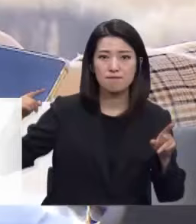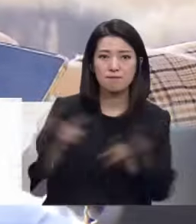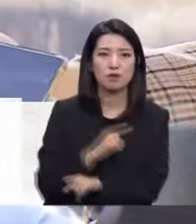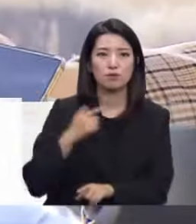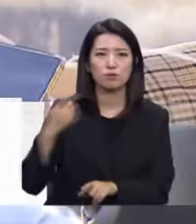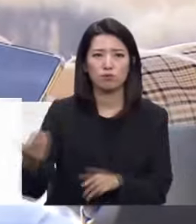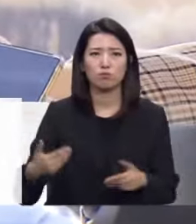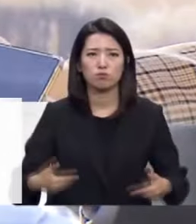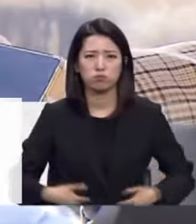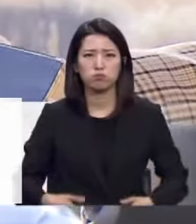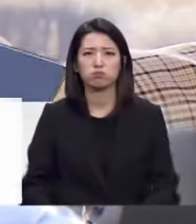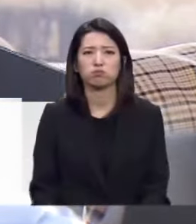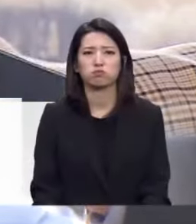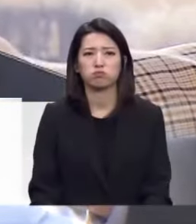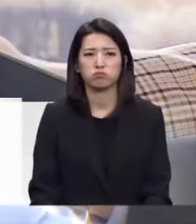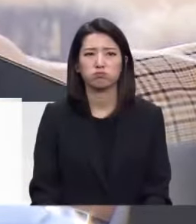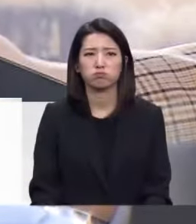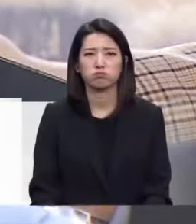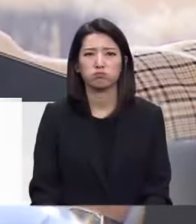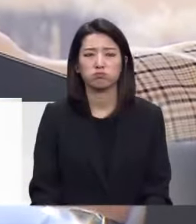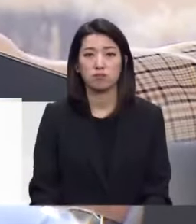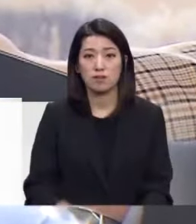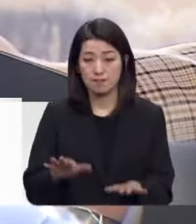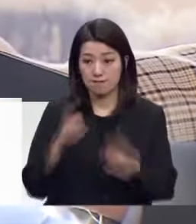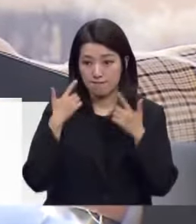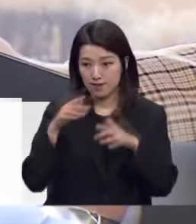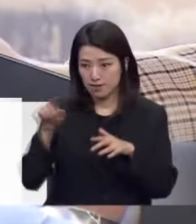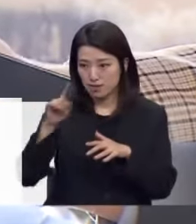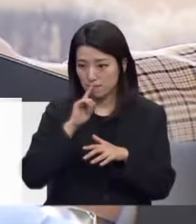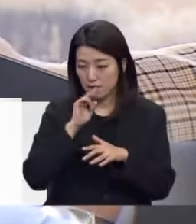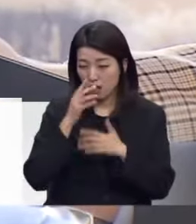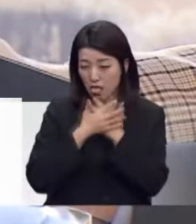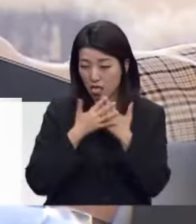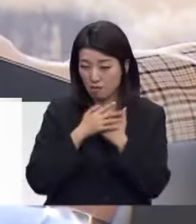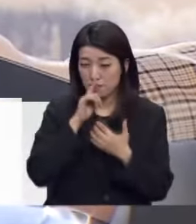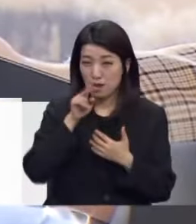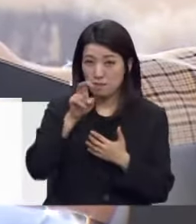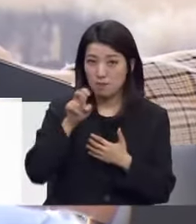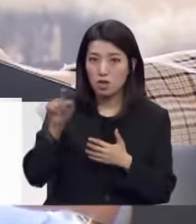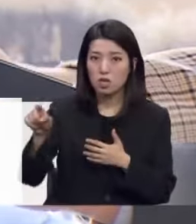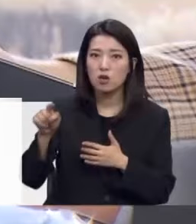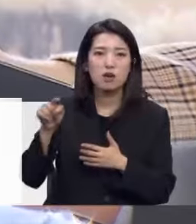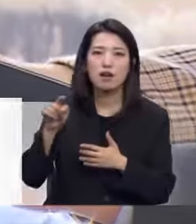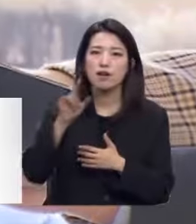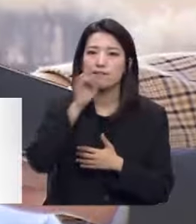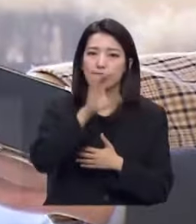된다는 분명한 설리를 남 남기는 것이 공익에 부합하는 거라고 저는